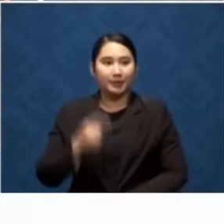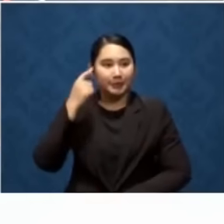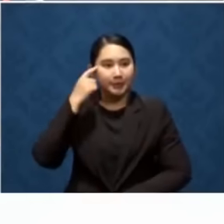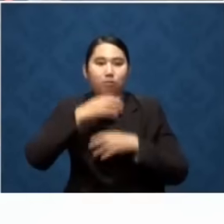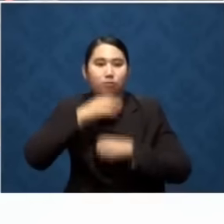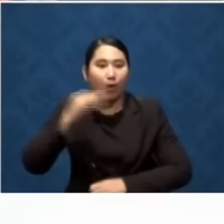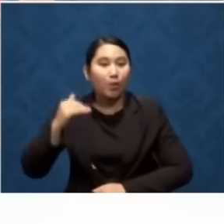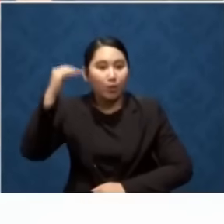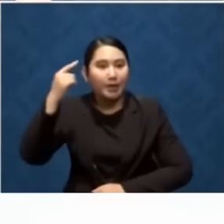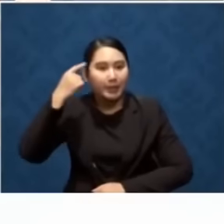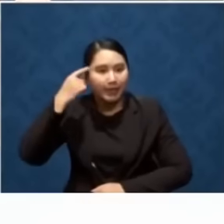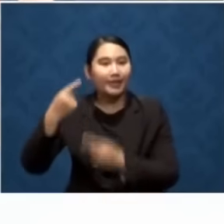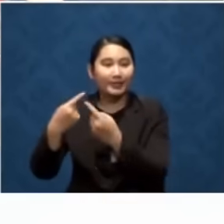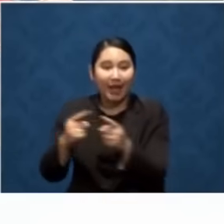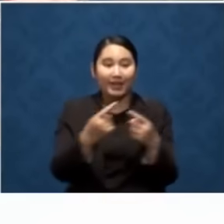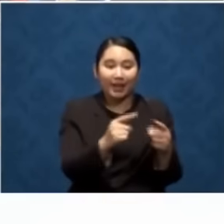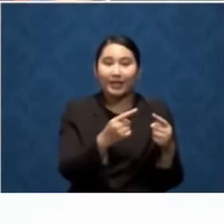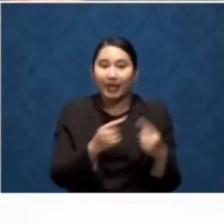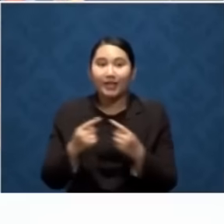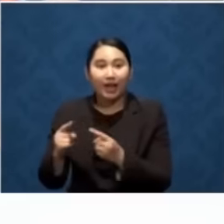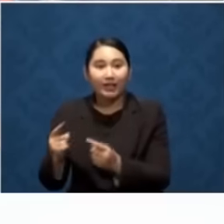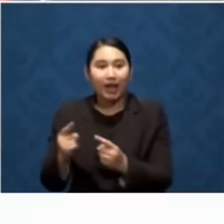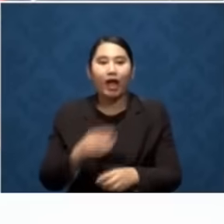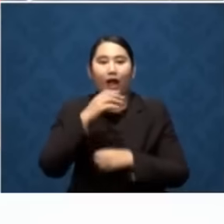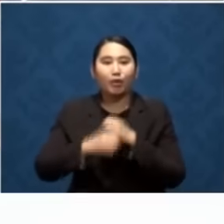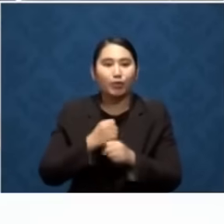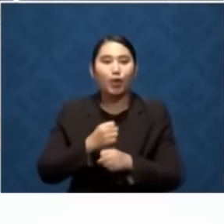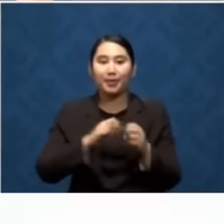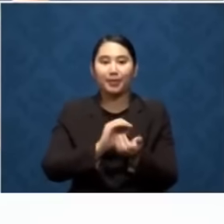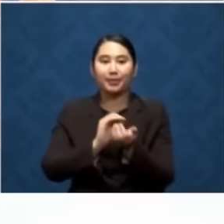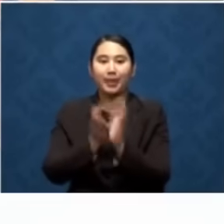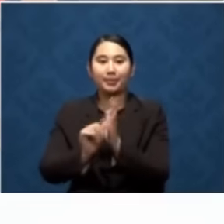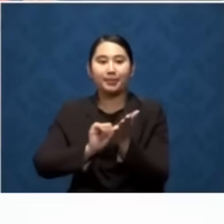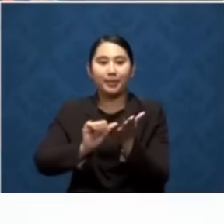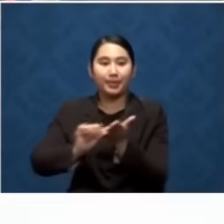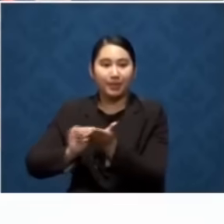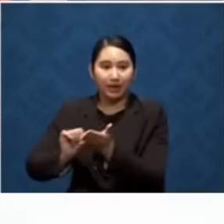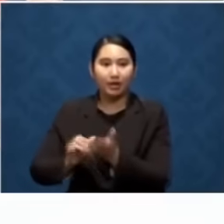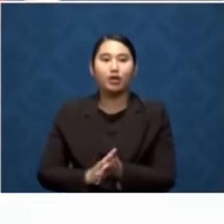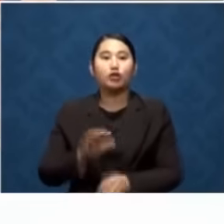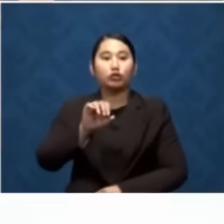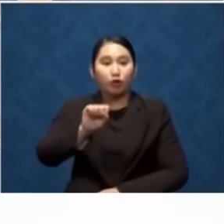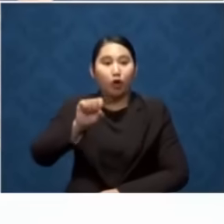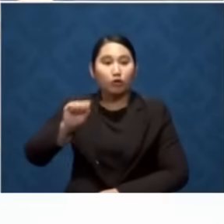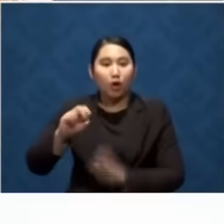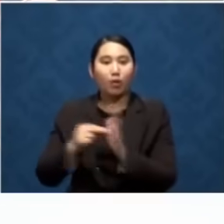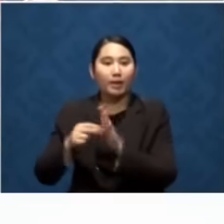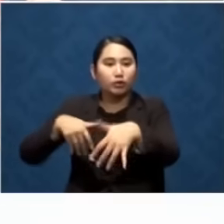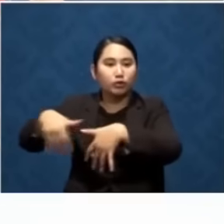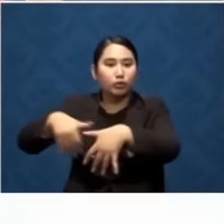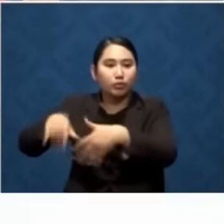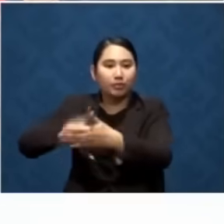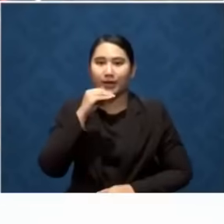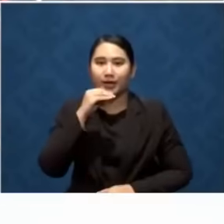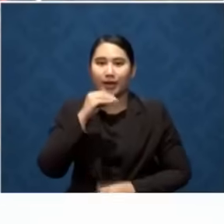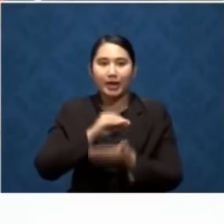ความคิดหนึ่งก็ได้คนรุ่นผมก็อาจจะคิดอีกแบบนึงคนที่อายุน้อยมากกว่าผมก็อาจจะคิดอีกแบบนึงผู้แทนราษฎรก็คือผู้แทนราษฎรที่มีความคิด